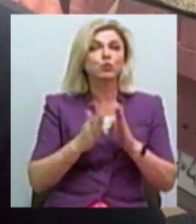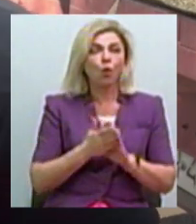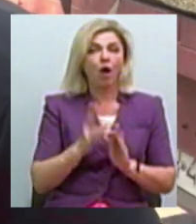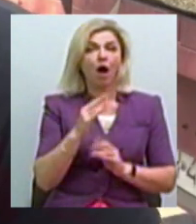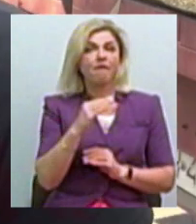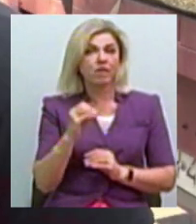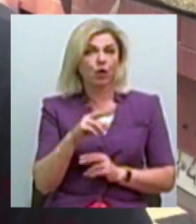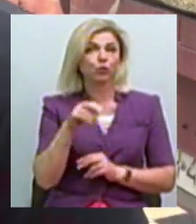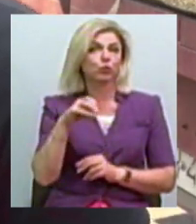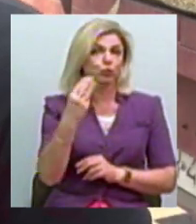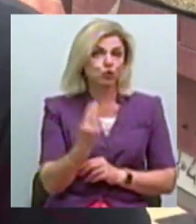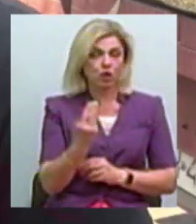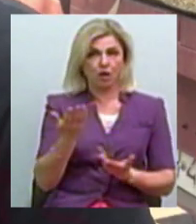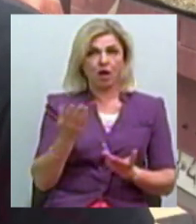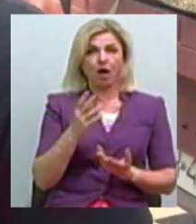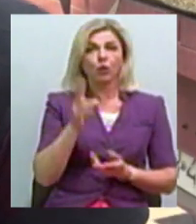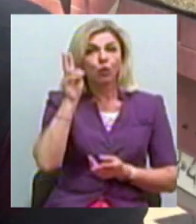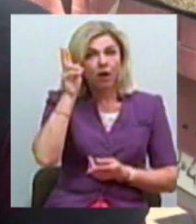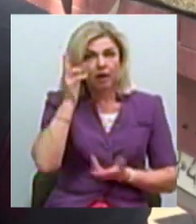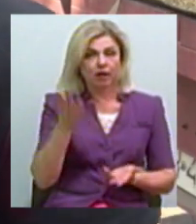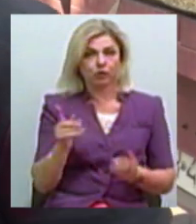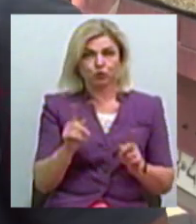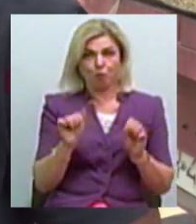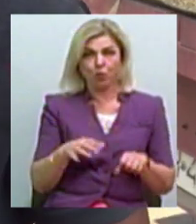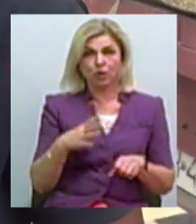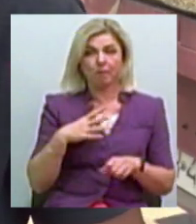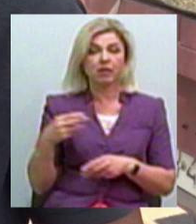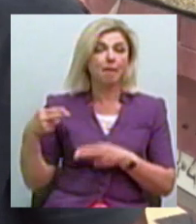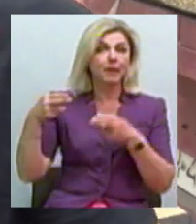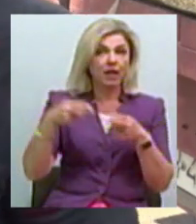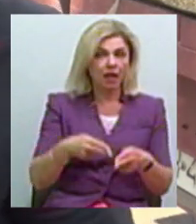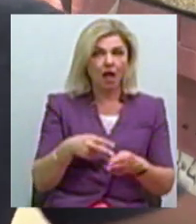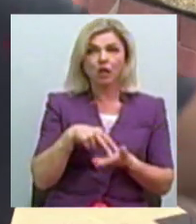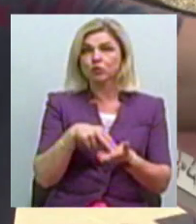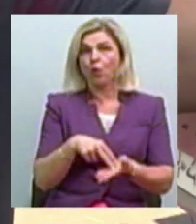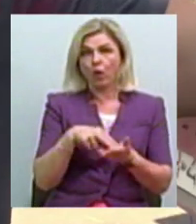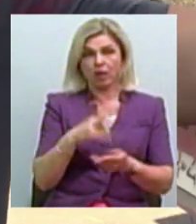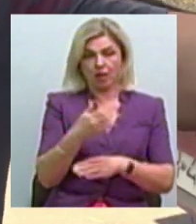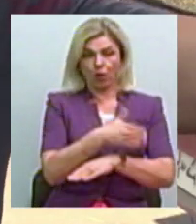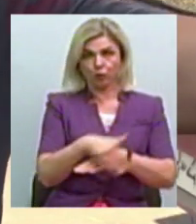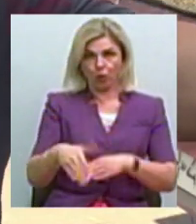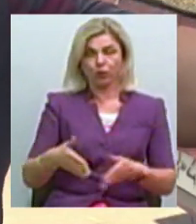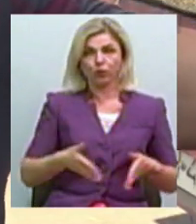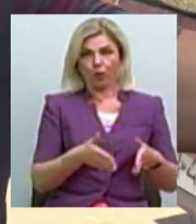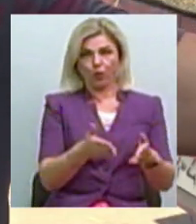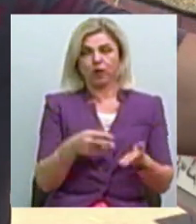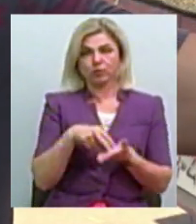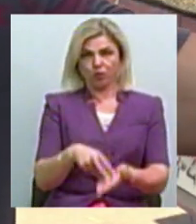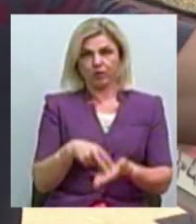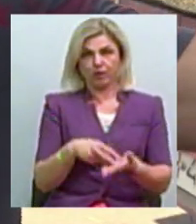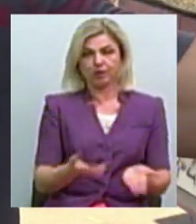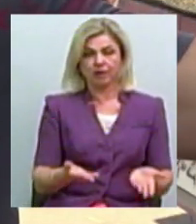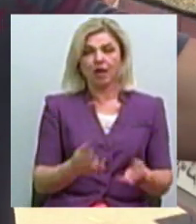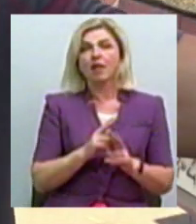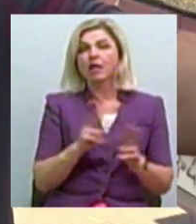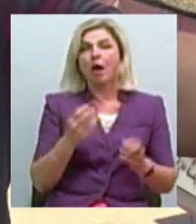душ, туалет, щоб можна було приїхати, а не стояти отак на трасі над дорогою, що ніяк